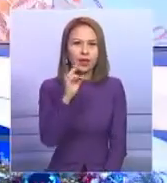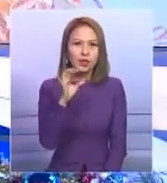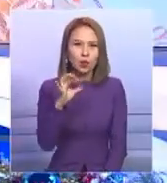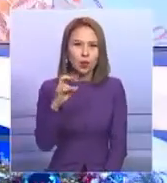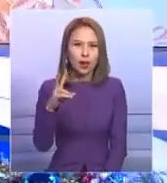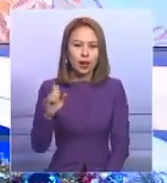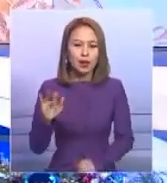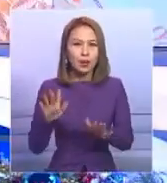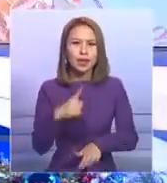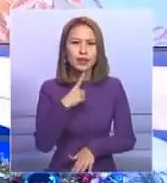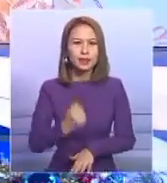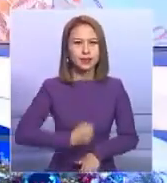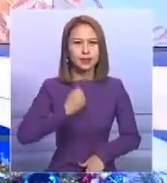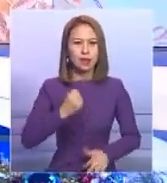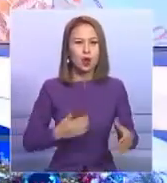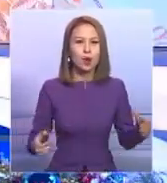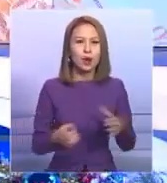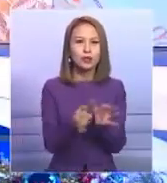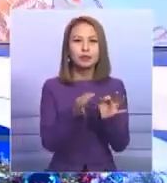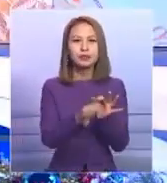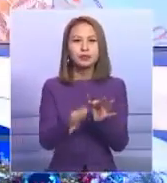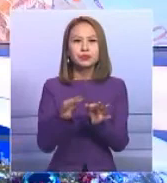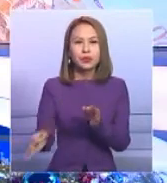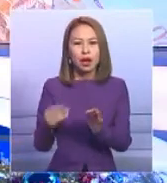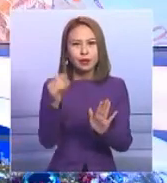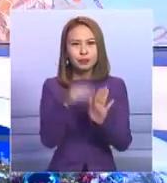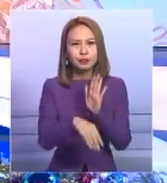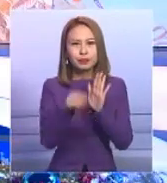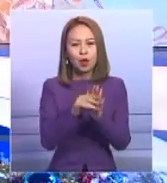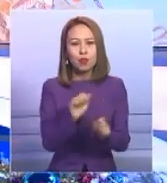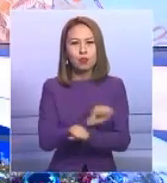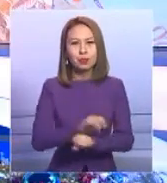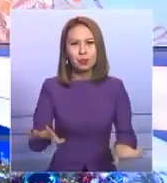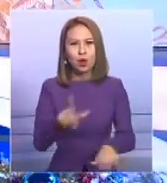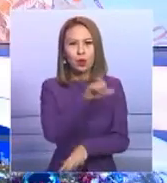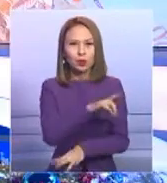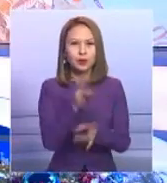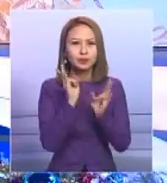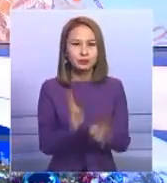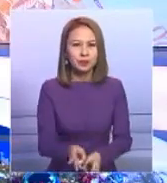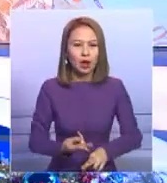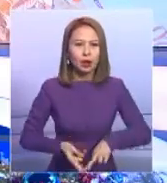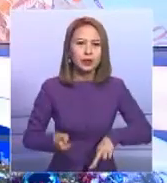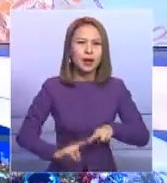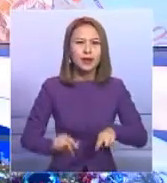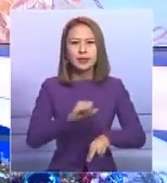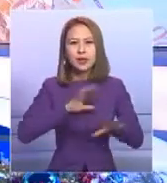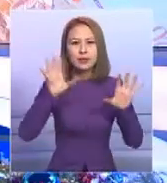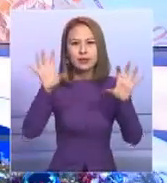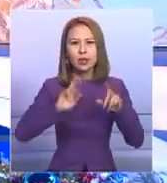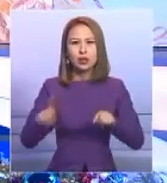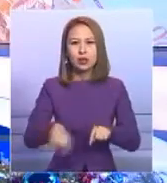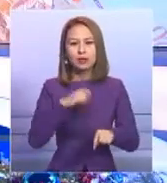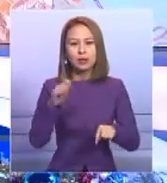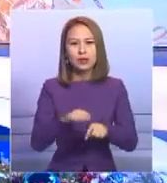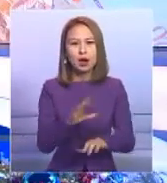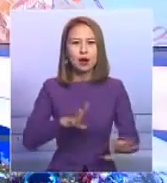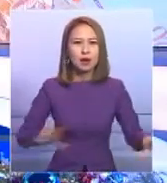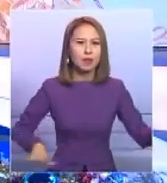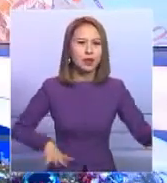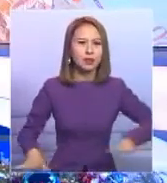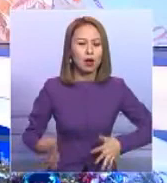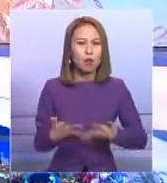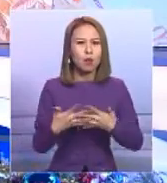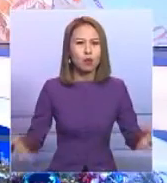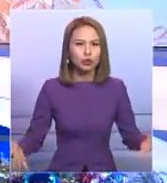Венесуэлада әскерлердің бақылауындағы аймақтарда жемқорлық жайлап халық зардап шекті. Өйткені өңірлерде заңсыз ашылған базар